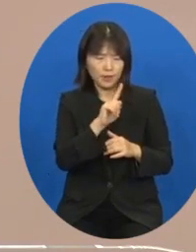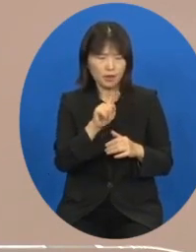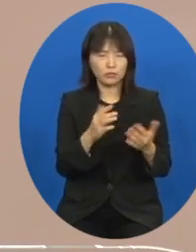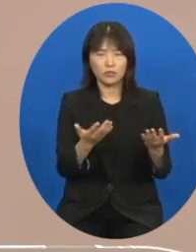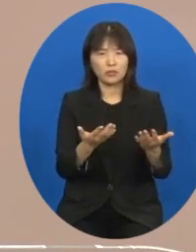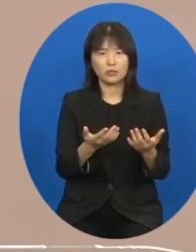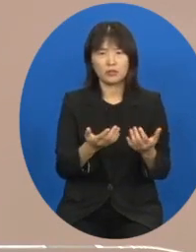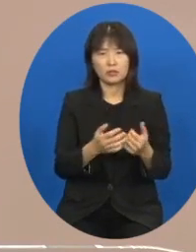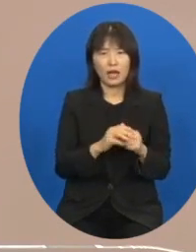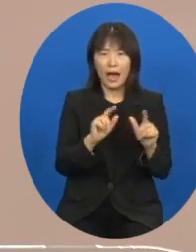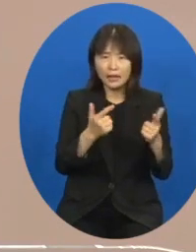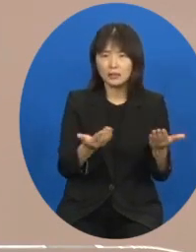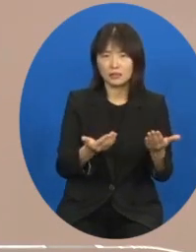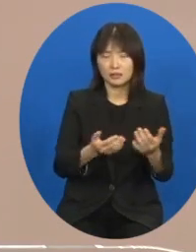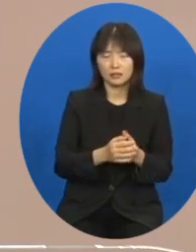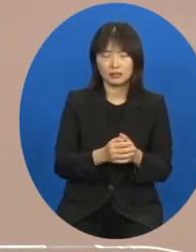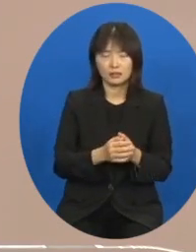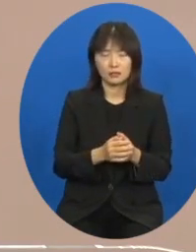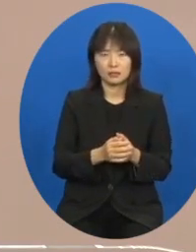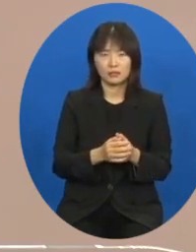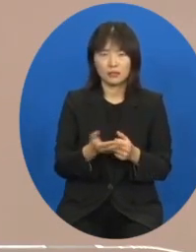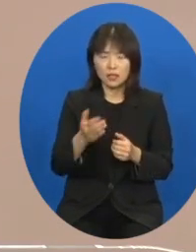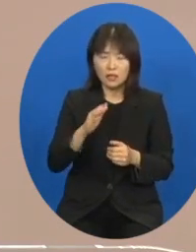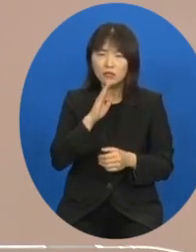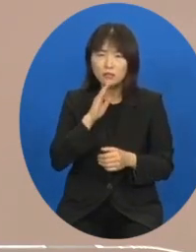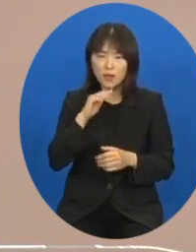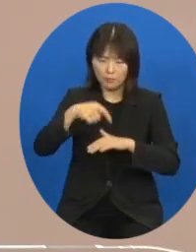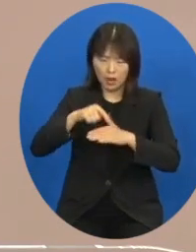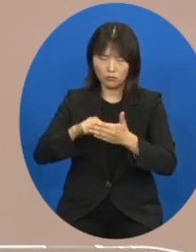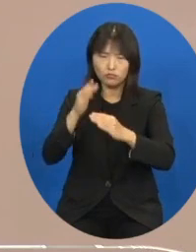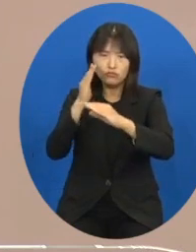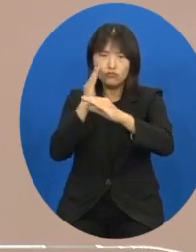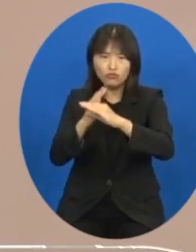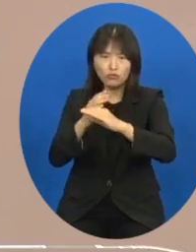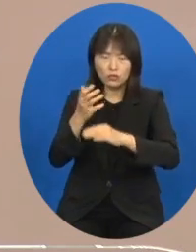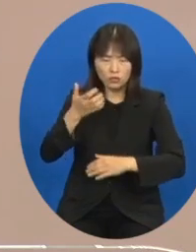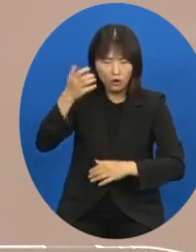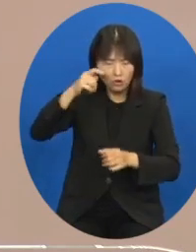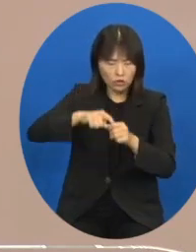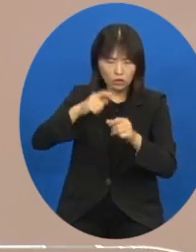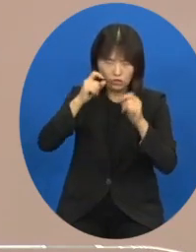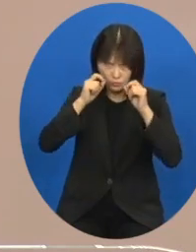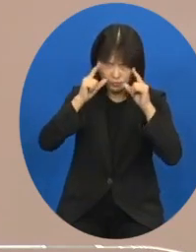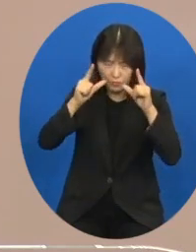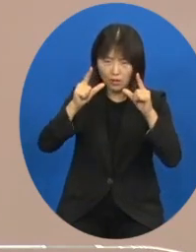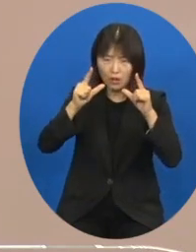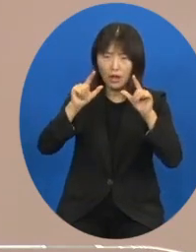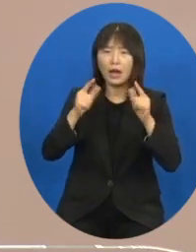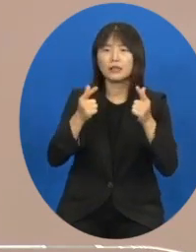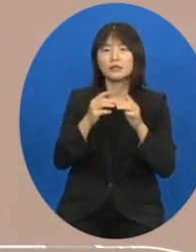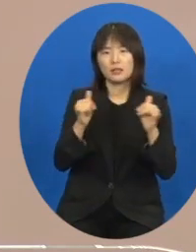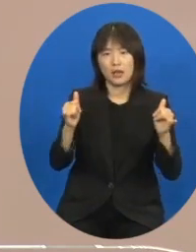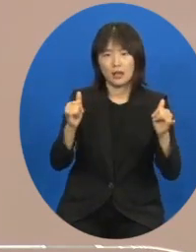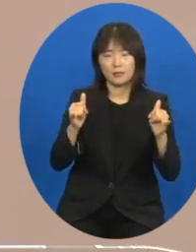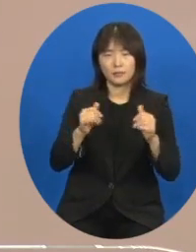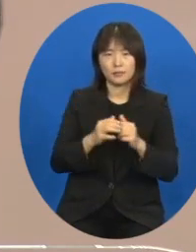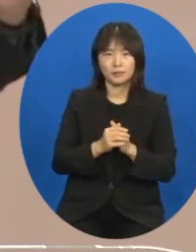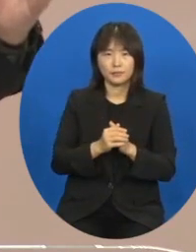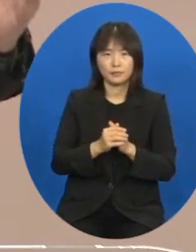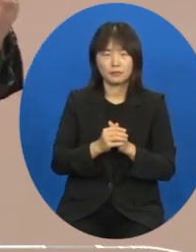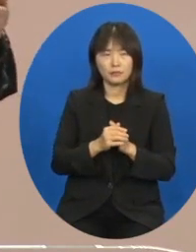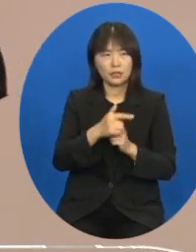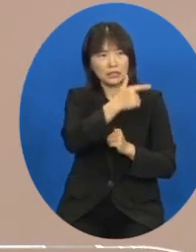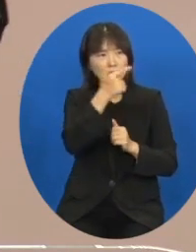그런데 정말 마음의 중심이 영적인 눈이 뜨이지 않은 사람들 눈에 보기에는